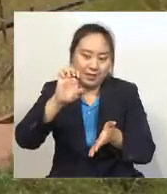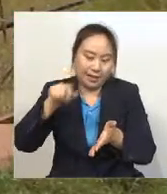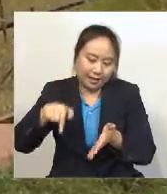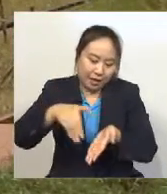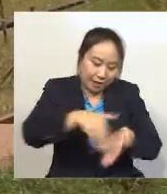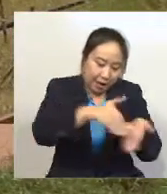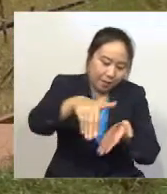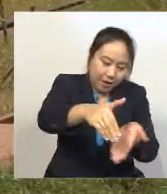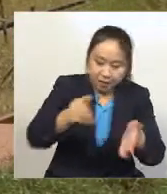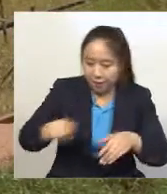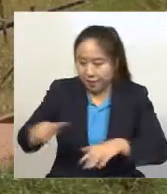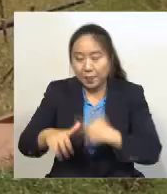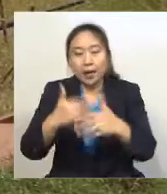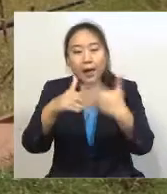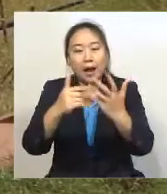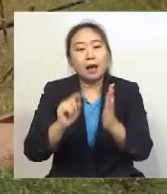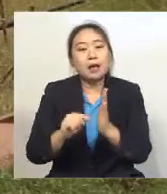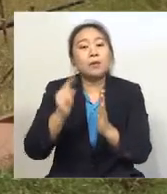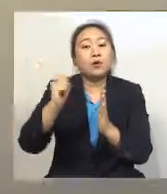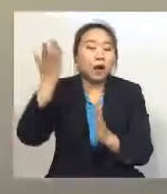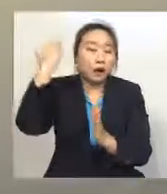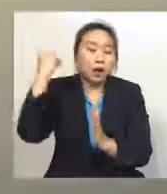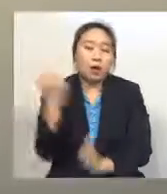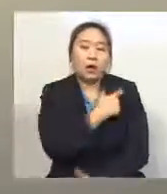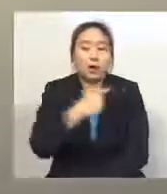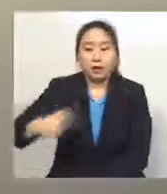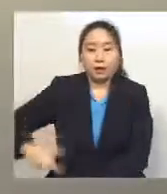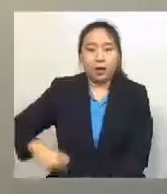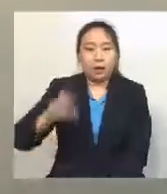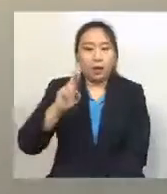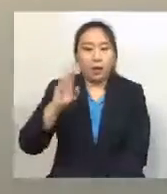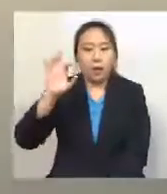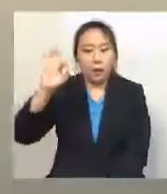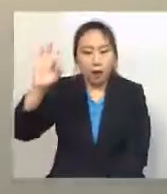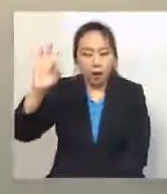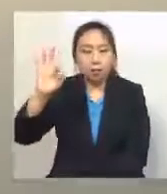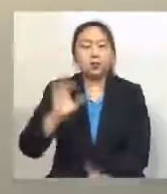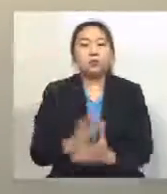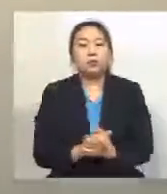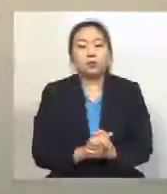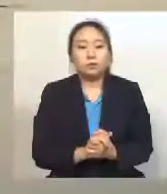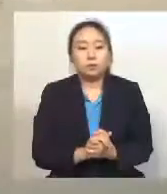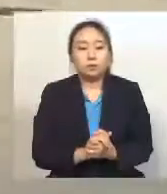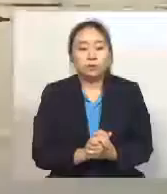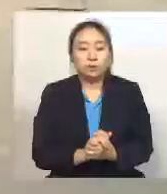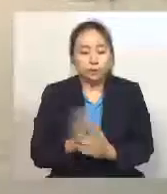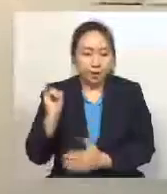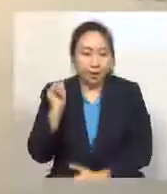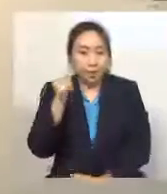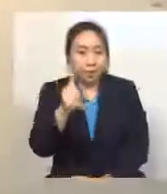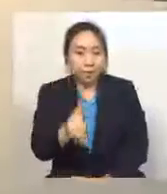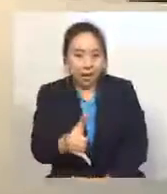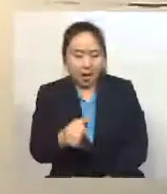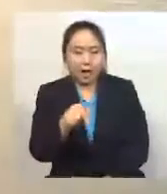ดขึ้นเมื่อครั้งพระบาทสมเด็จพระบรมชนกาธิเบศรมหาภูมิพลอดุลยเดชมหาราชบรมนาถบพิตรเสด็จพระราชด